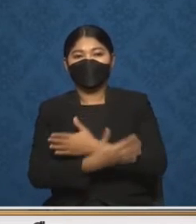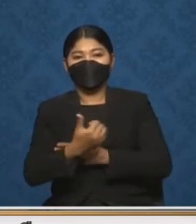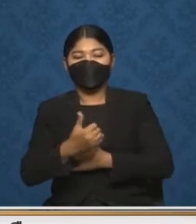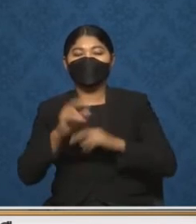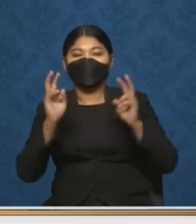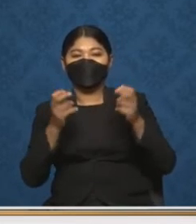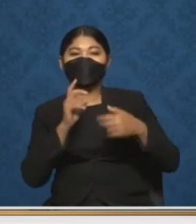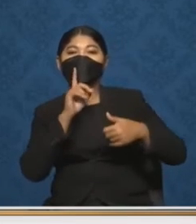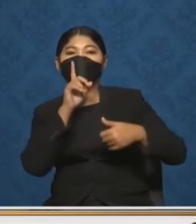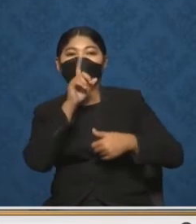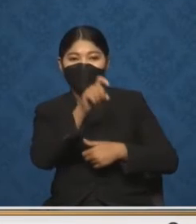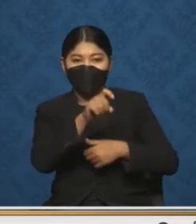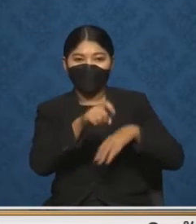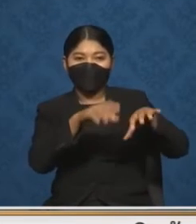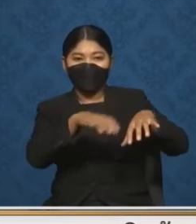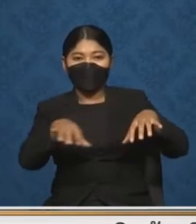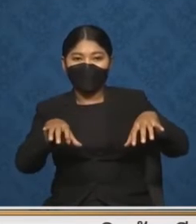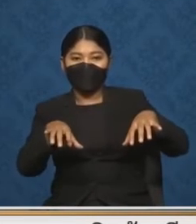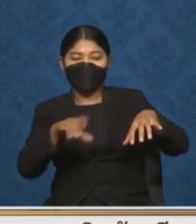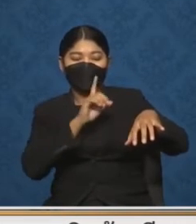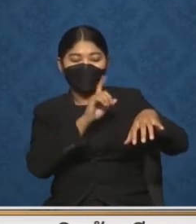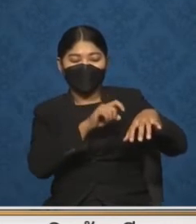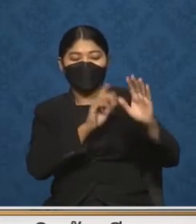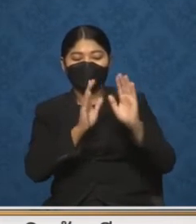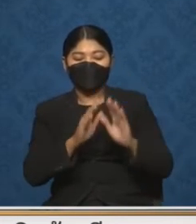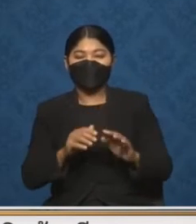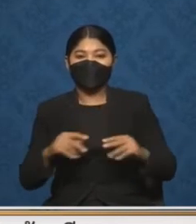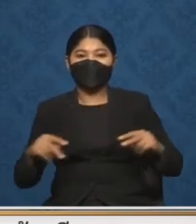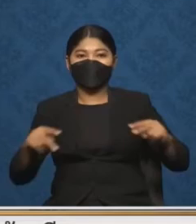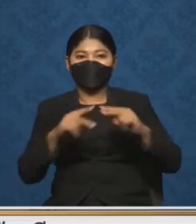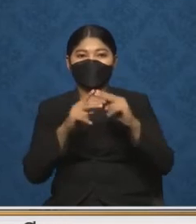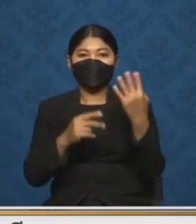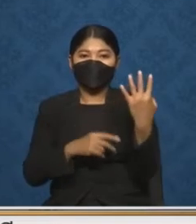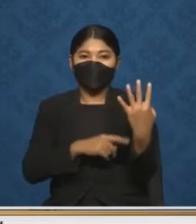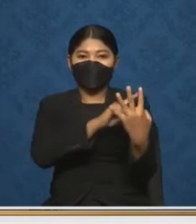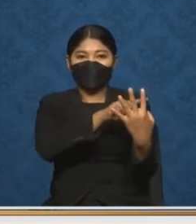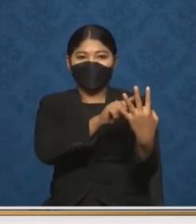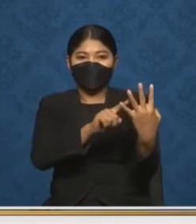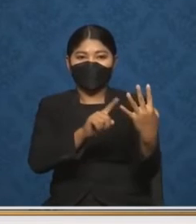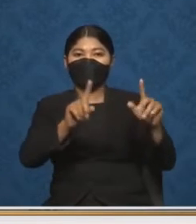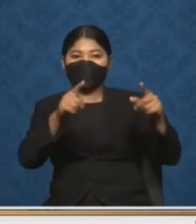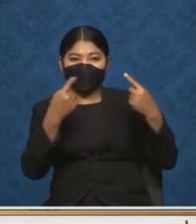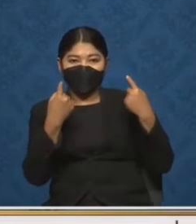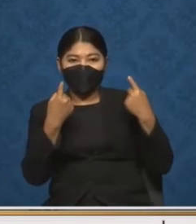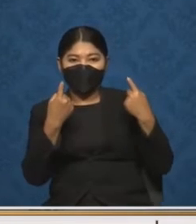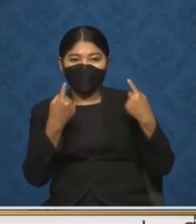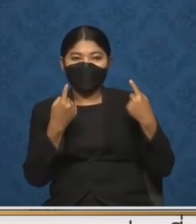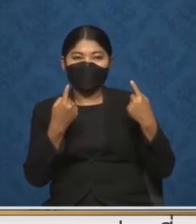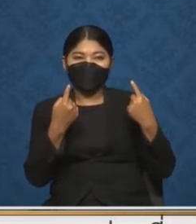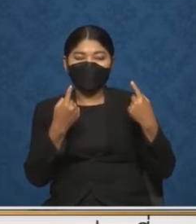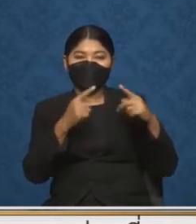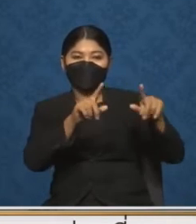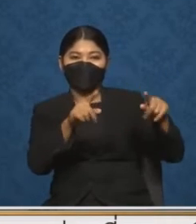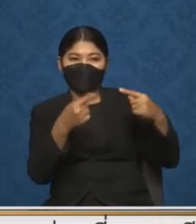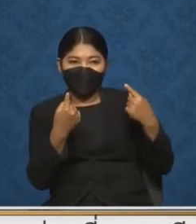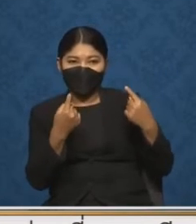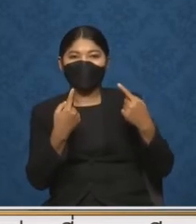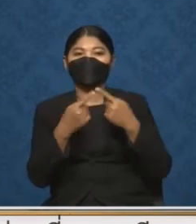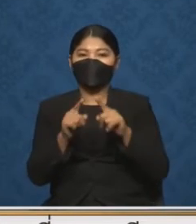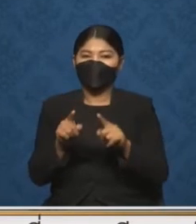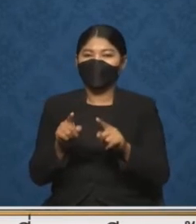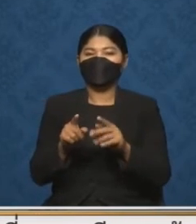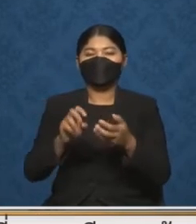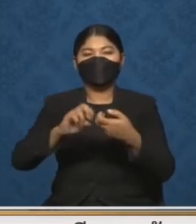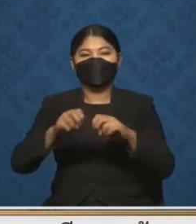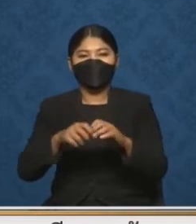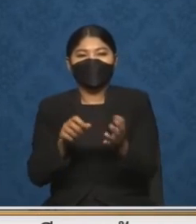กชื่อถาม ikesถึงหนวยงานสี่รัฐมูตรีแล้ทไดตอบแต่ว่าไม่ได้รัความกตื่หรร้นรอ